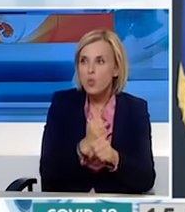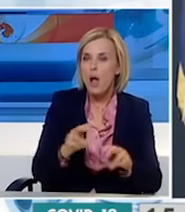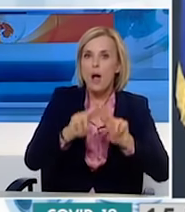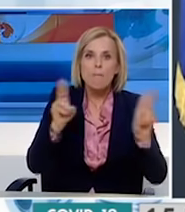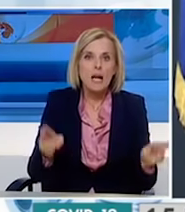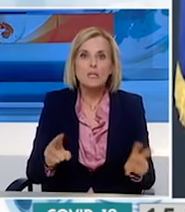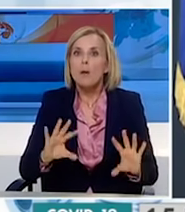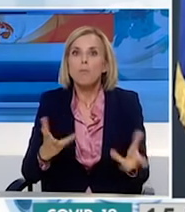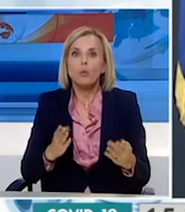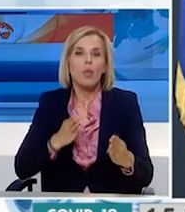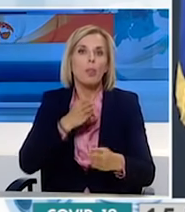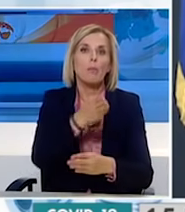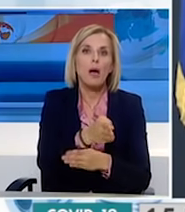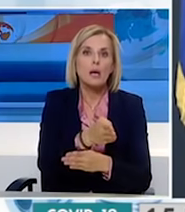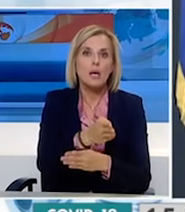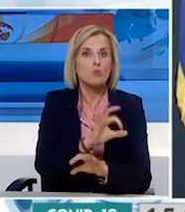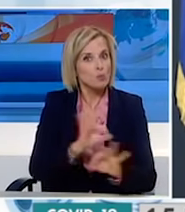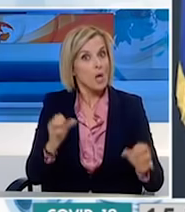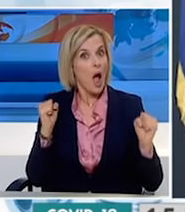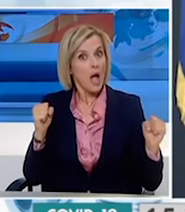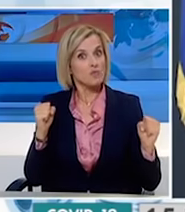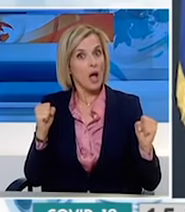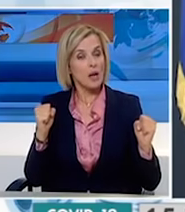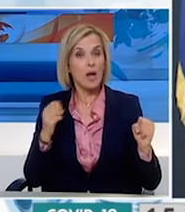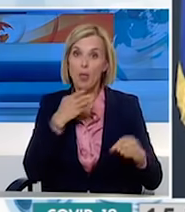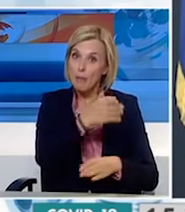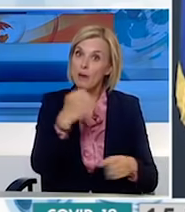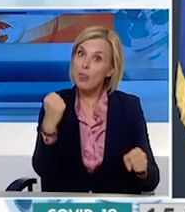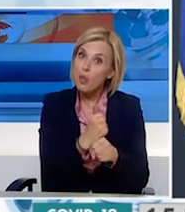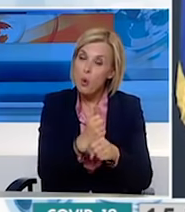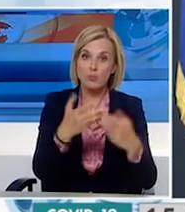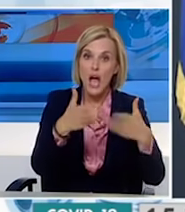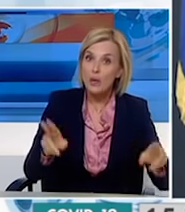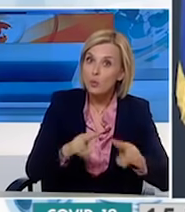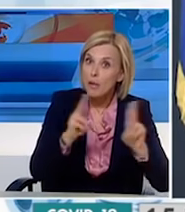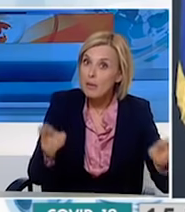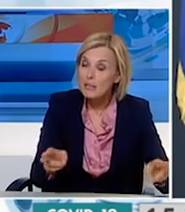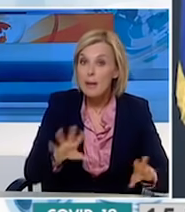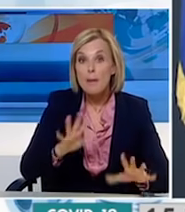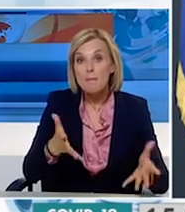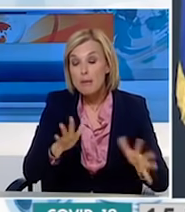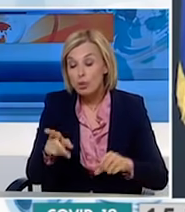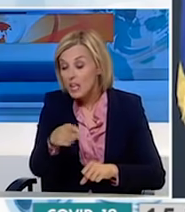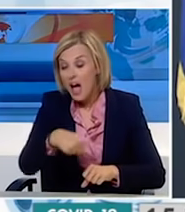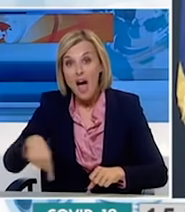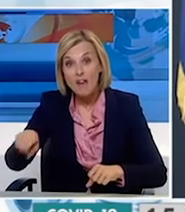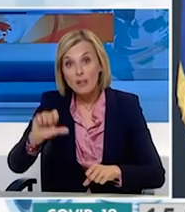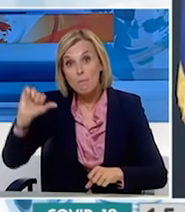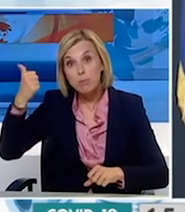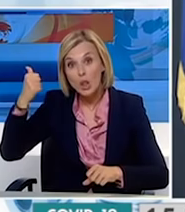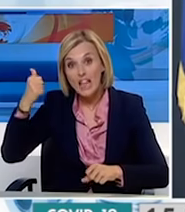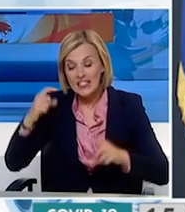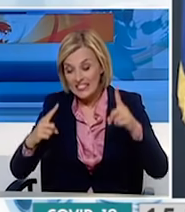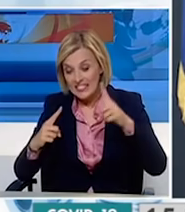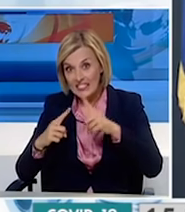θα μπορέσουν να κατέβουν με υγειονομική ασφάλεια στα νησιά όλες οι παραπάνω κατηγορίες? Μήπως πρέπει οι άνθρωποι αυτοί να υποβληθούν σε διαγνωστικά